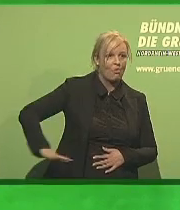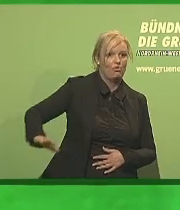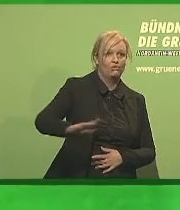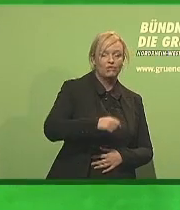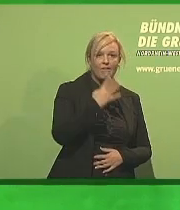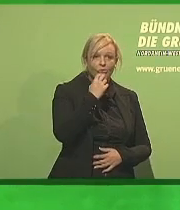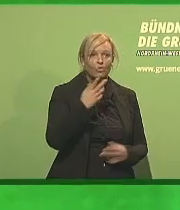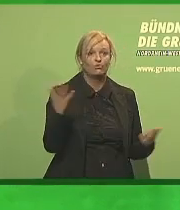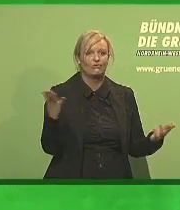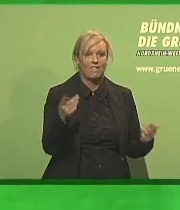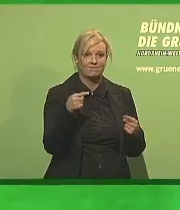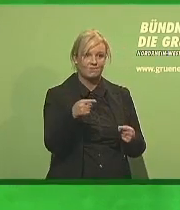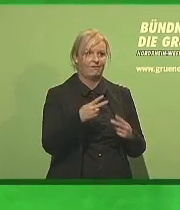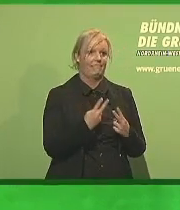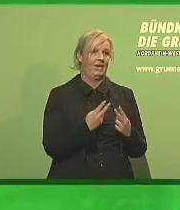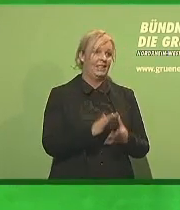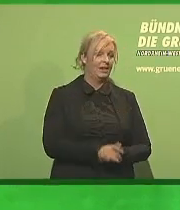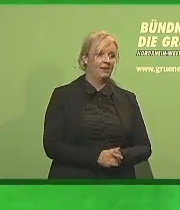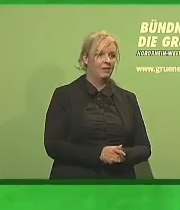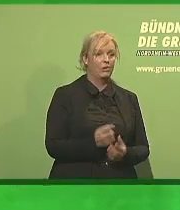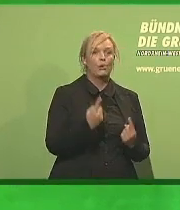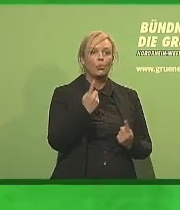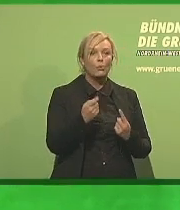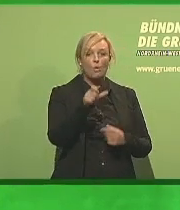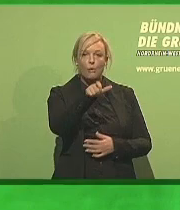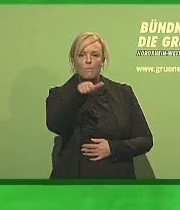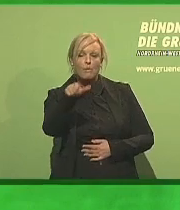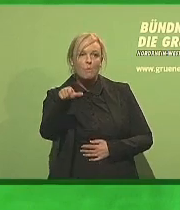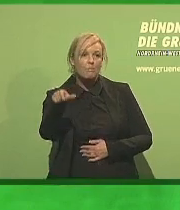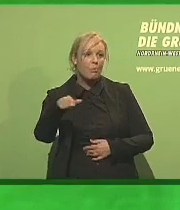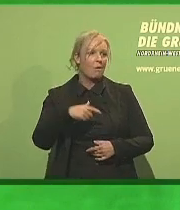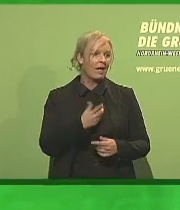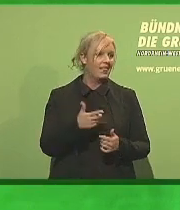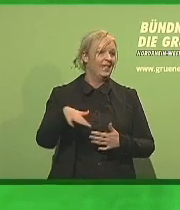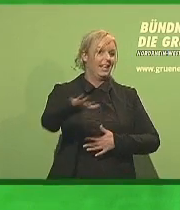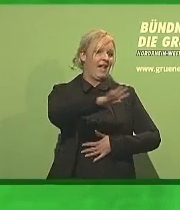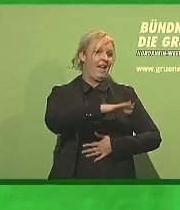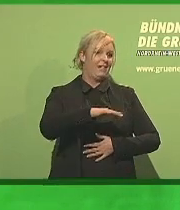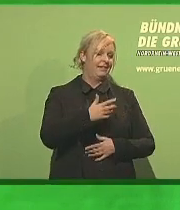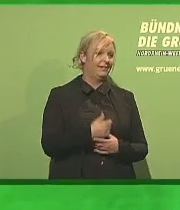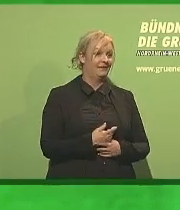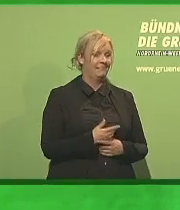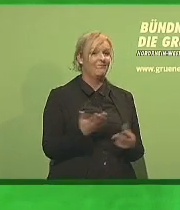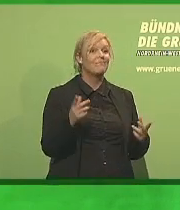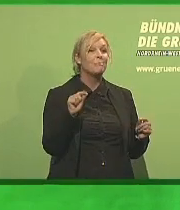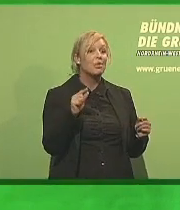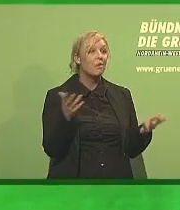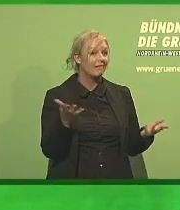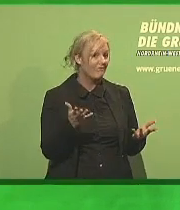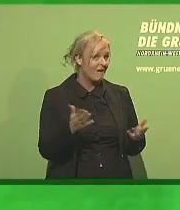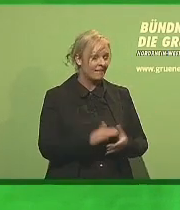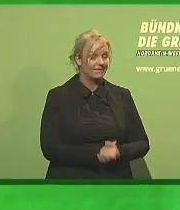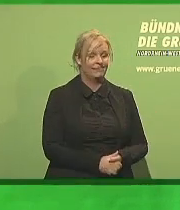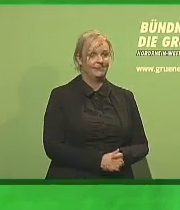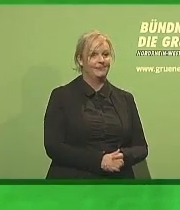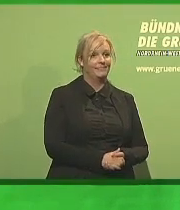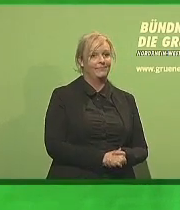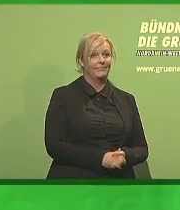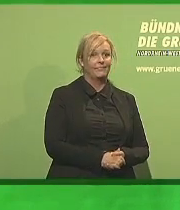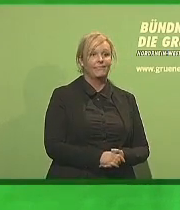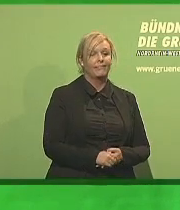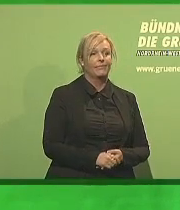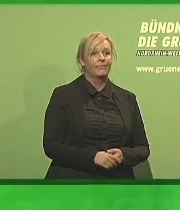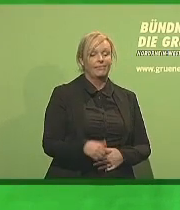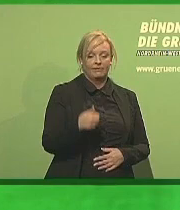wollen. Und ich will sagen, was grüne Bürgerlichkeit tatsächlich ist. Das heißt zum Beispiel, dass wir es in der Tat